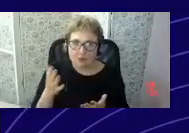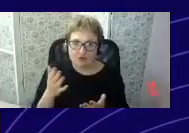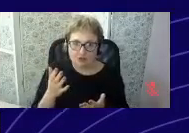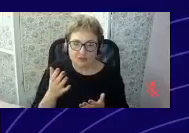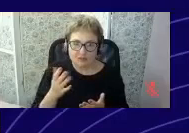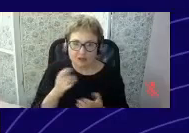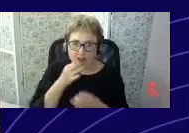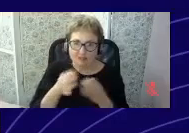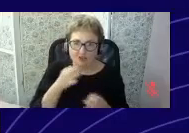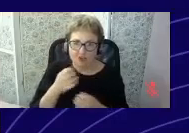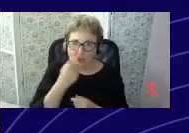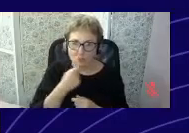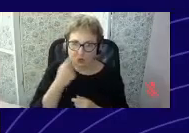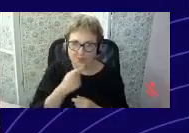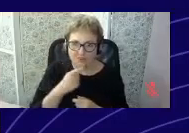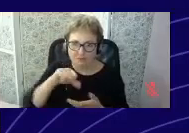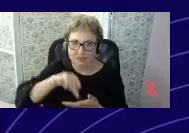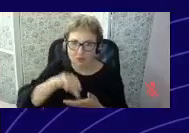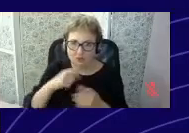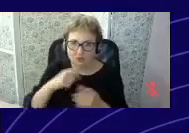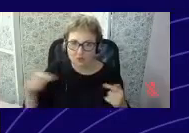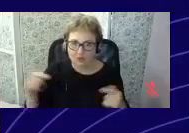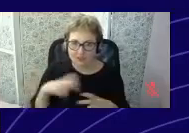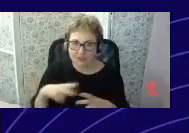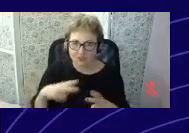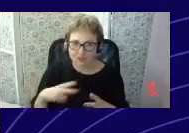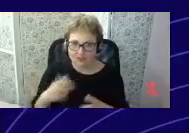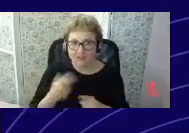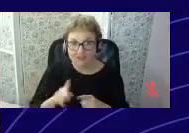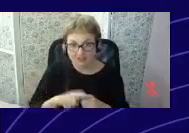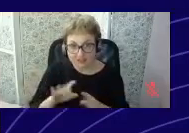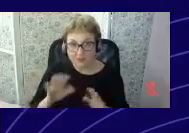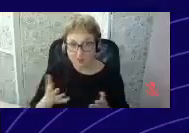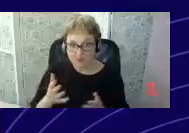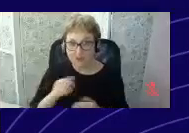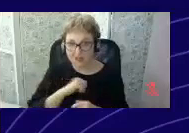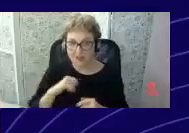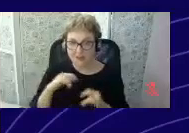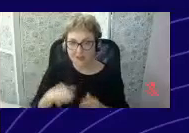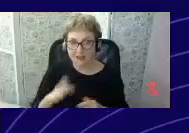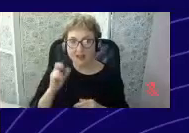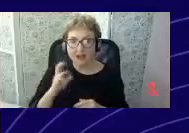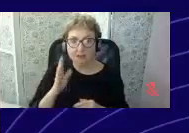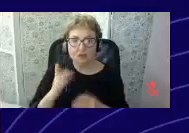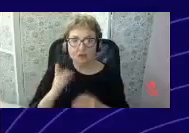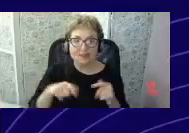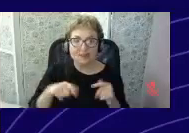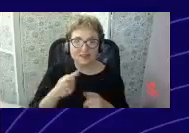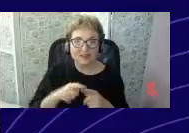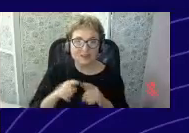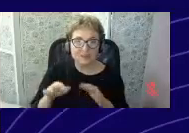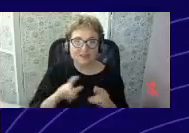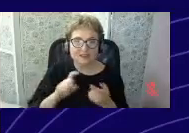может как бы отвечать устно в присутствии других студентов. В этом случае на самом деле то, как будет организован